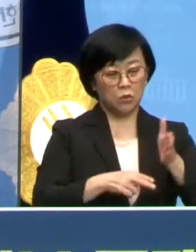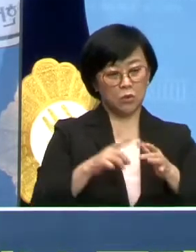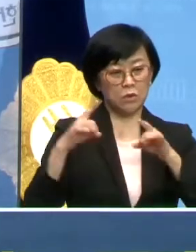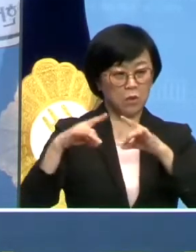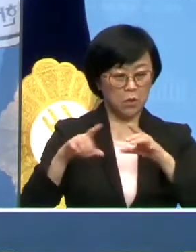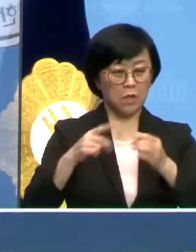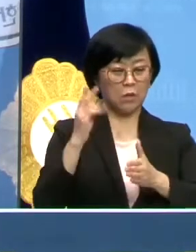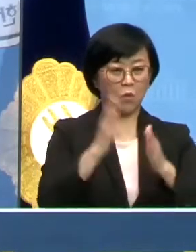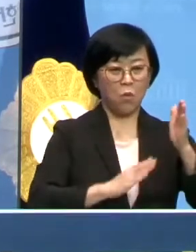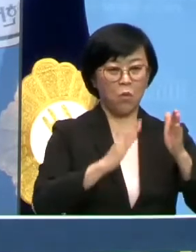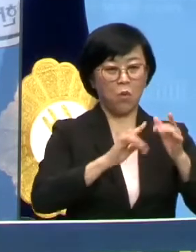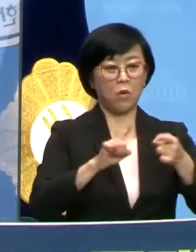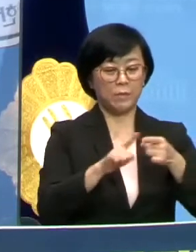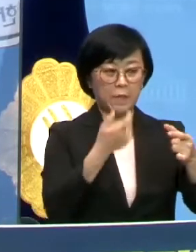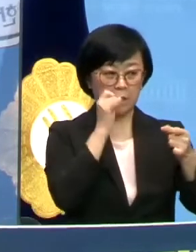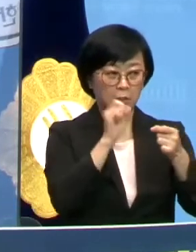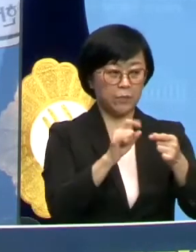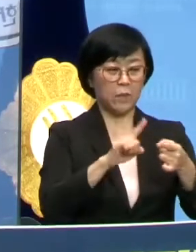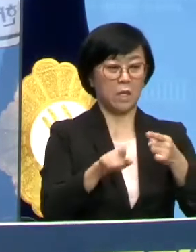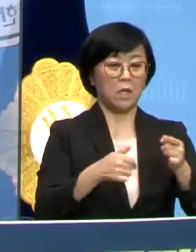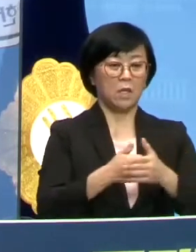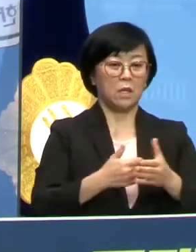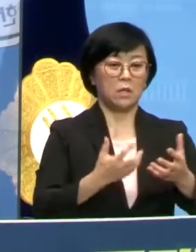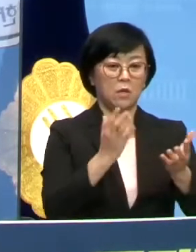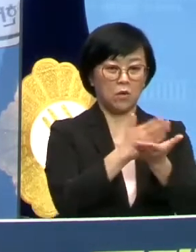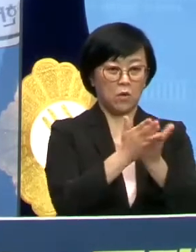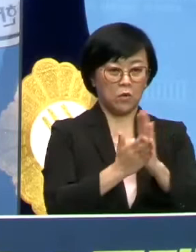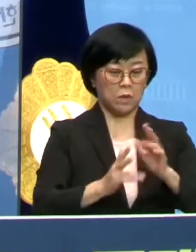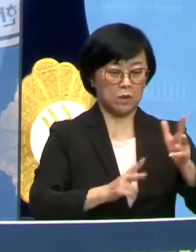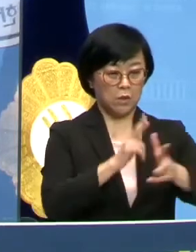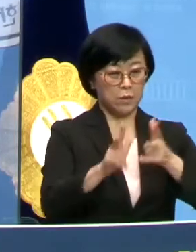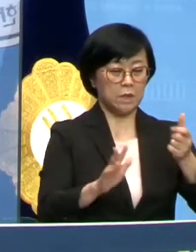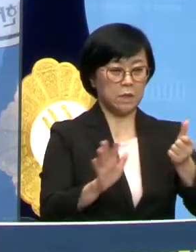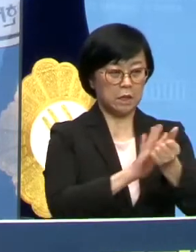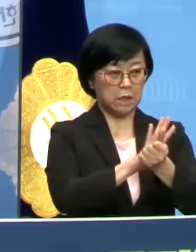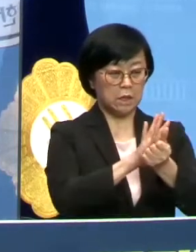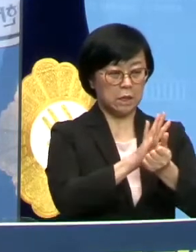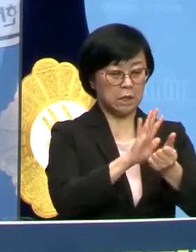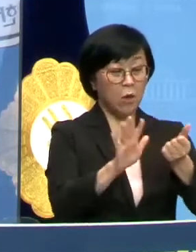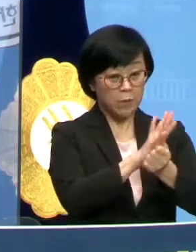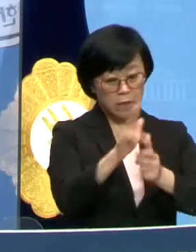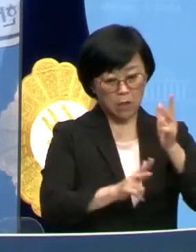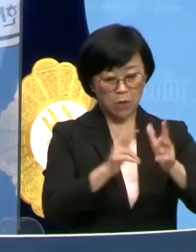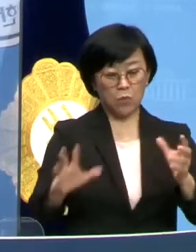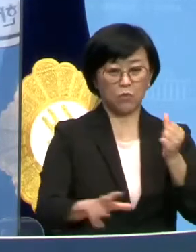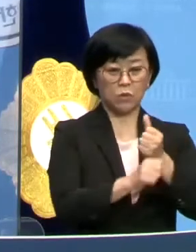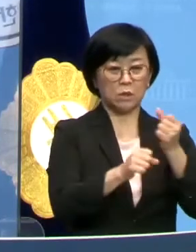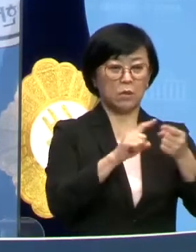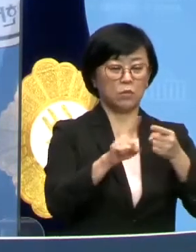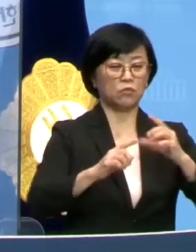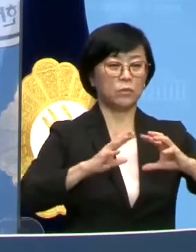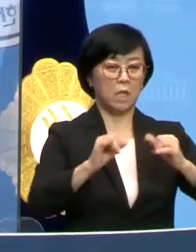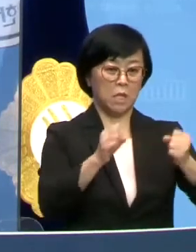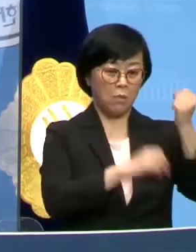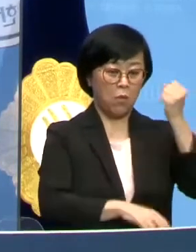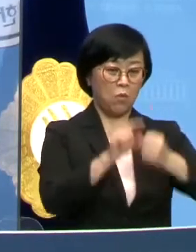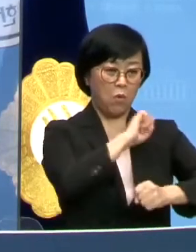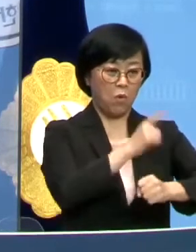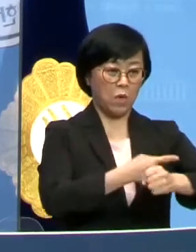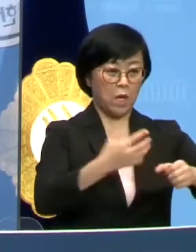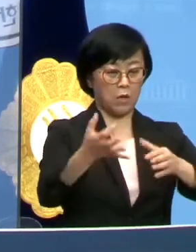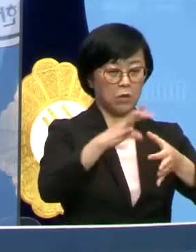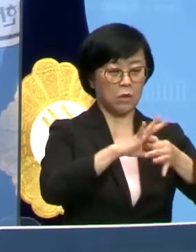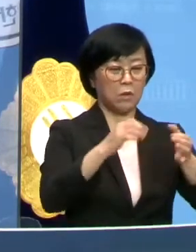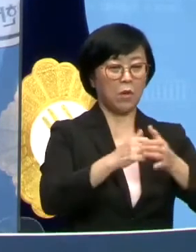서비스등 국민의 일상과 밀접 된 영역을 소비 산업으로 먹는다는 것입니다 이는 국민의 기본권과 직결된 b